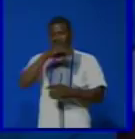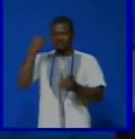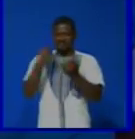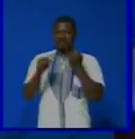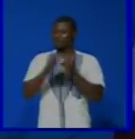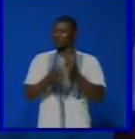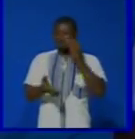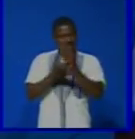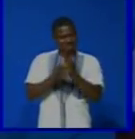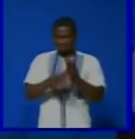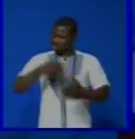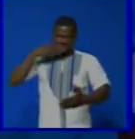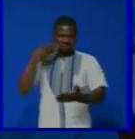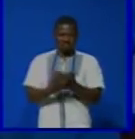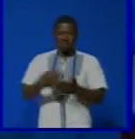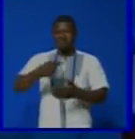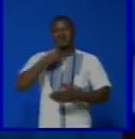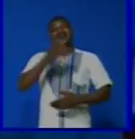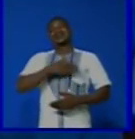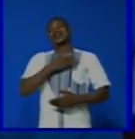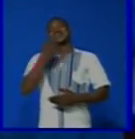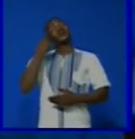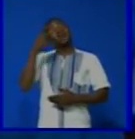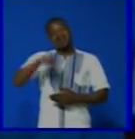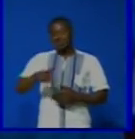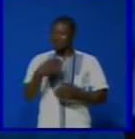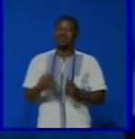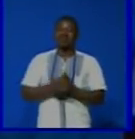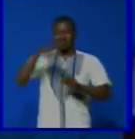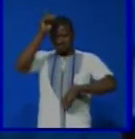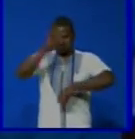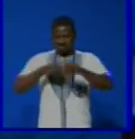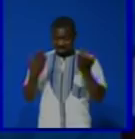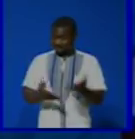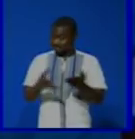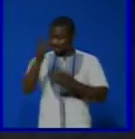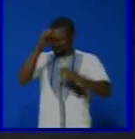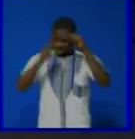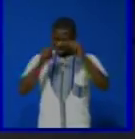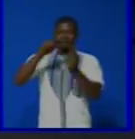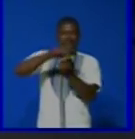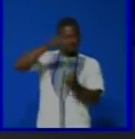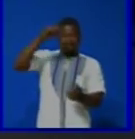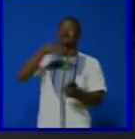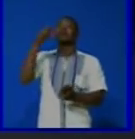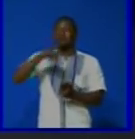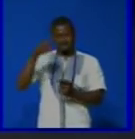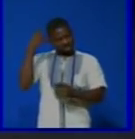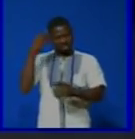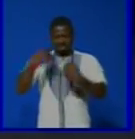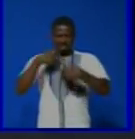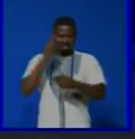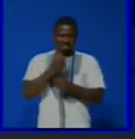cas, j'ai été ravi de voir que le football ici a pu atteindre ce niveau. Et c'est dire donc qu'il y a un travail de fond qui a été